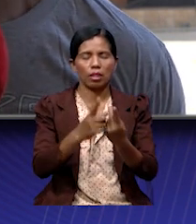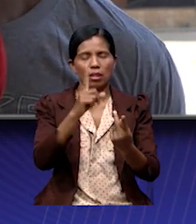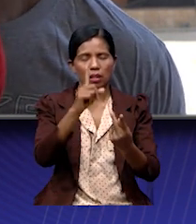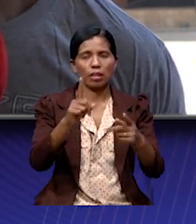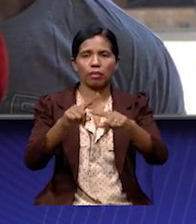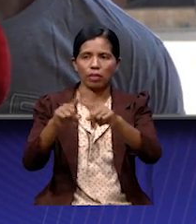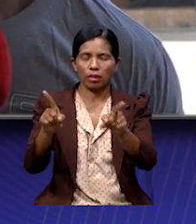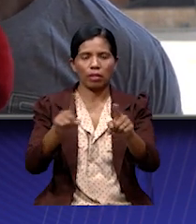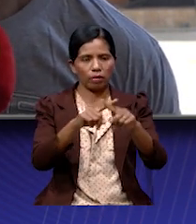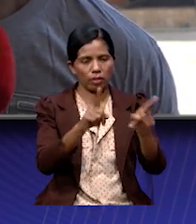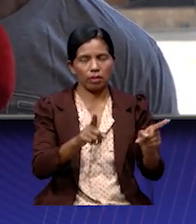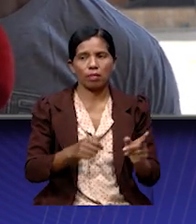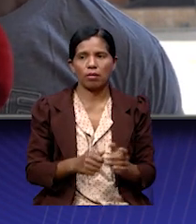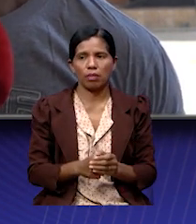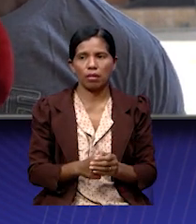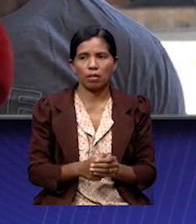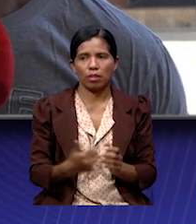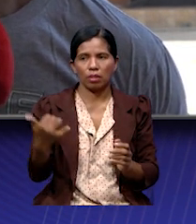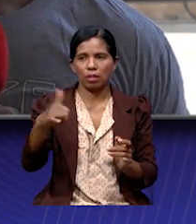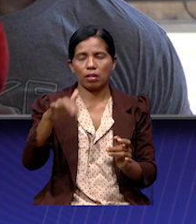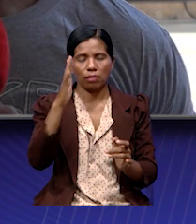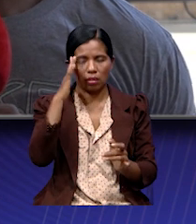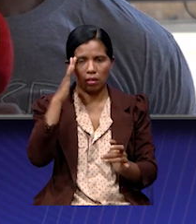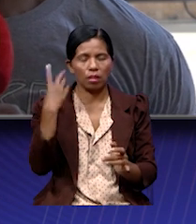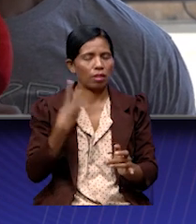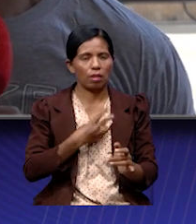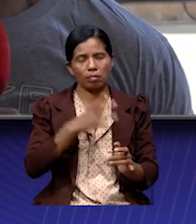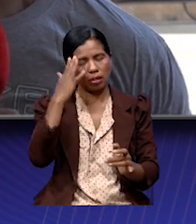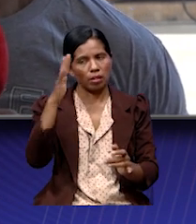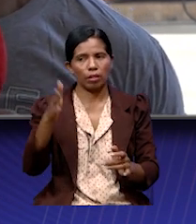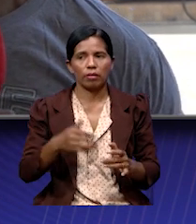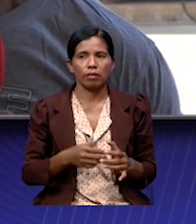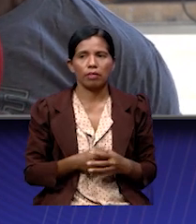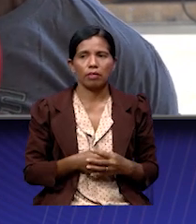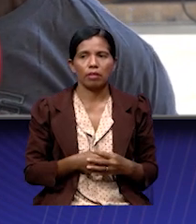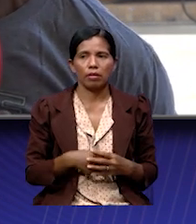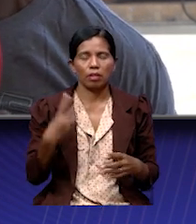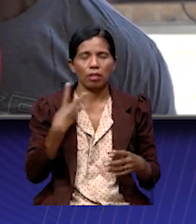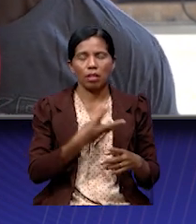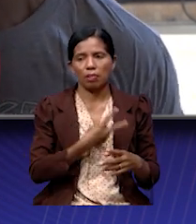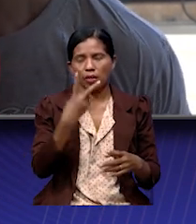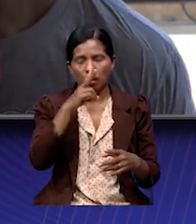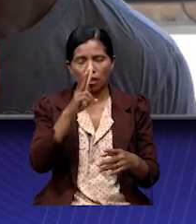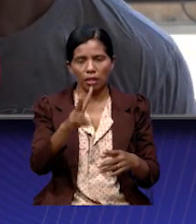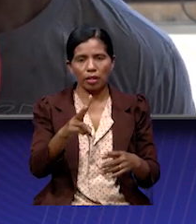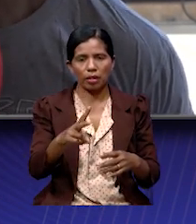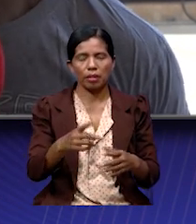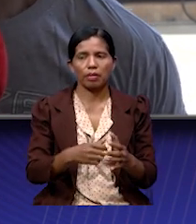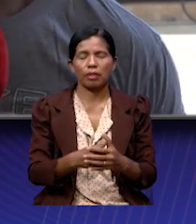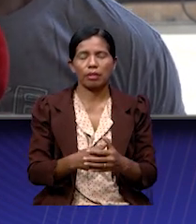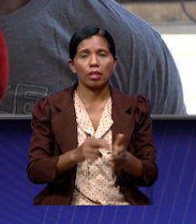nisa. Ne segredu sira mak tene amila tene. Agora ne amila hareli ona ba marzing.